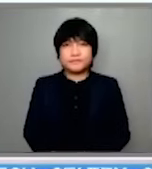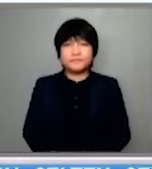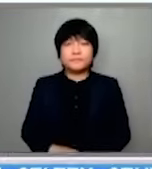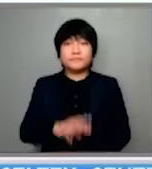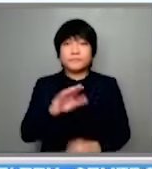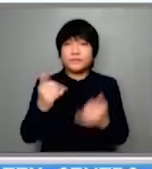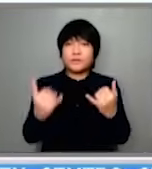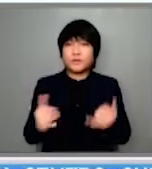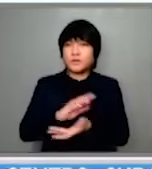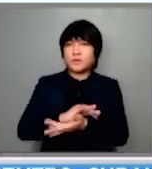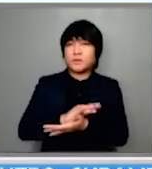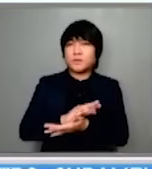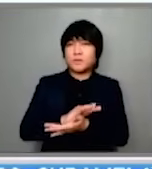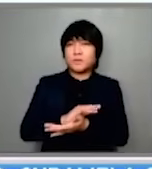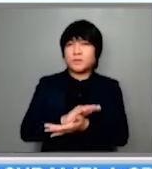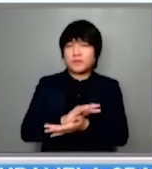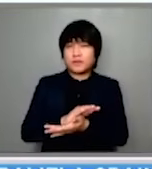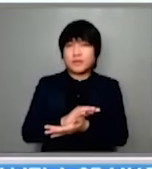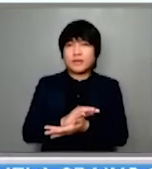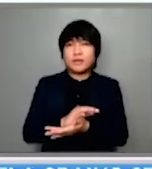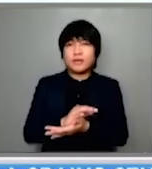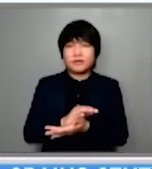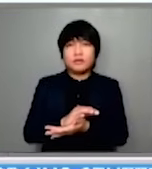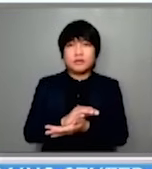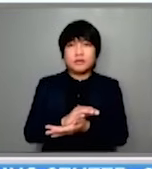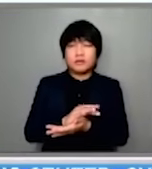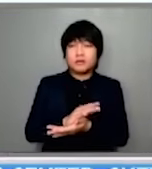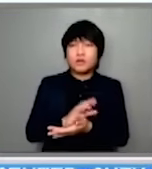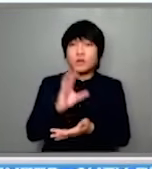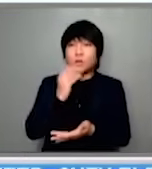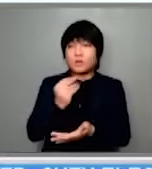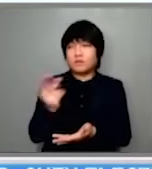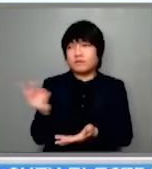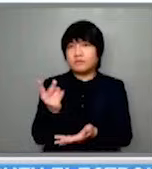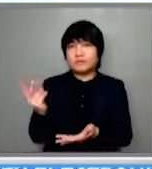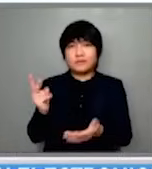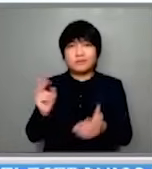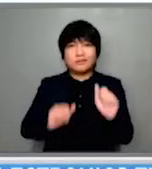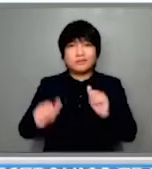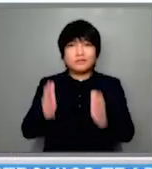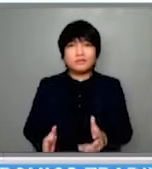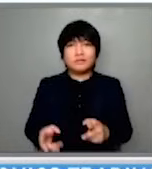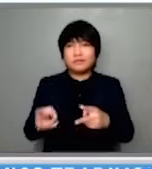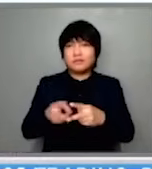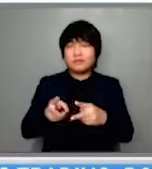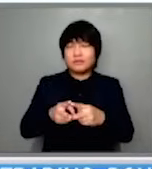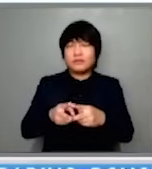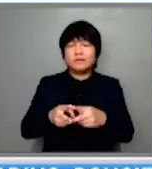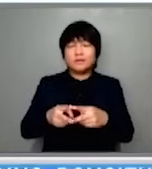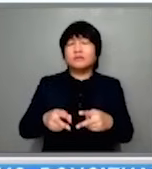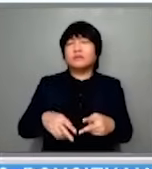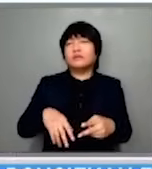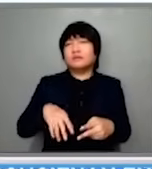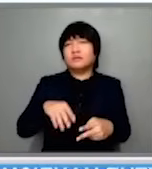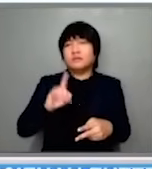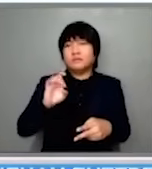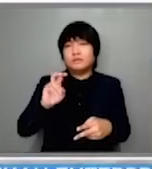COVID-19 ang kapuso couple na sina Dennis Trillo at Jenrin Mercado, pati po ang baby nilang si Dylan.